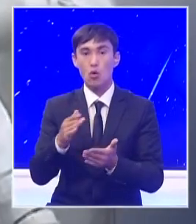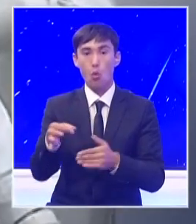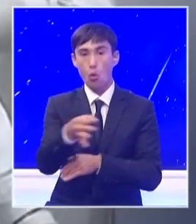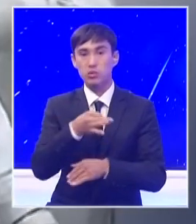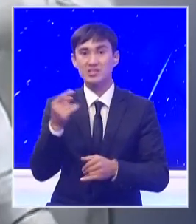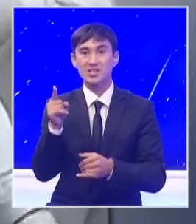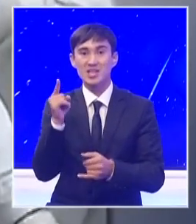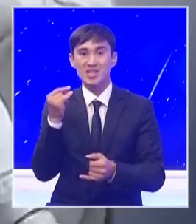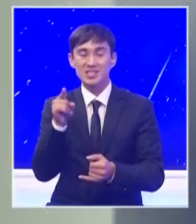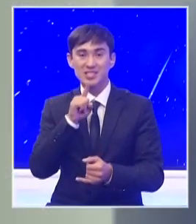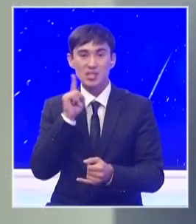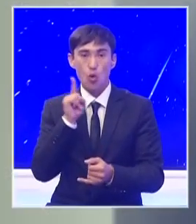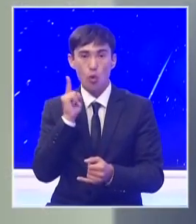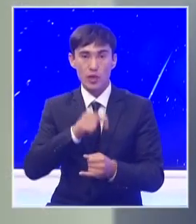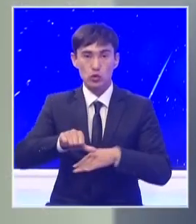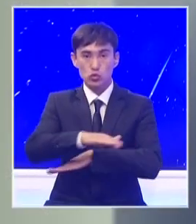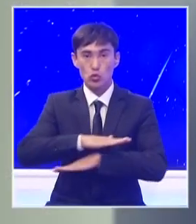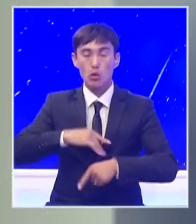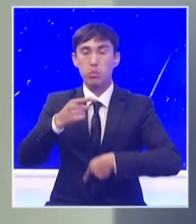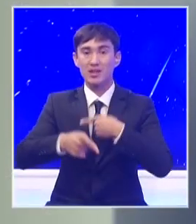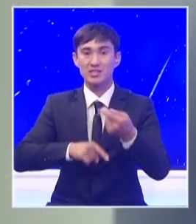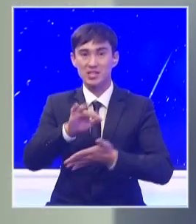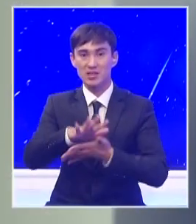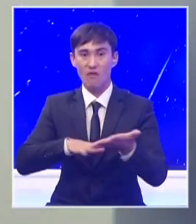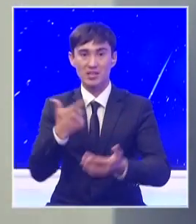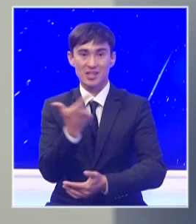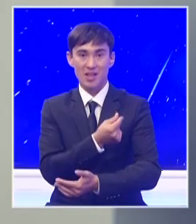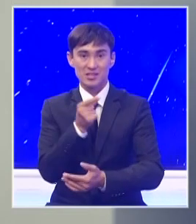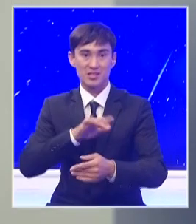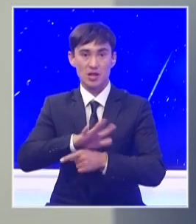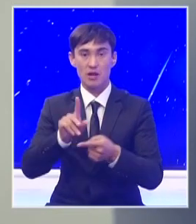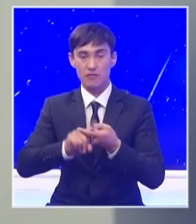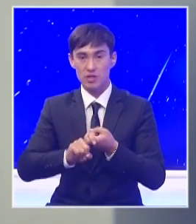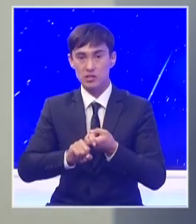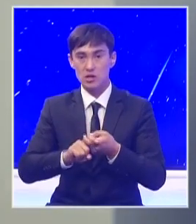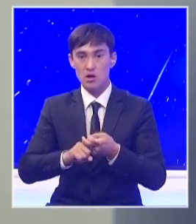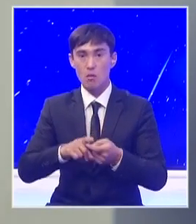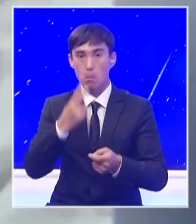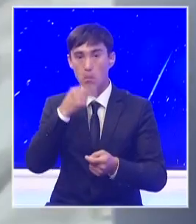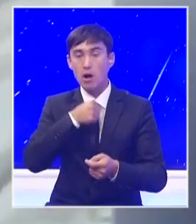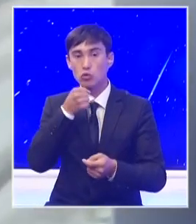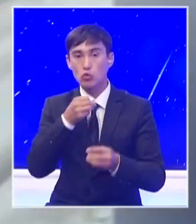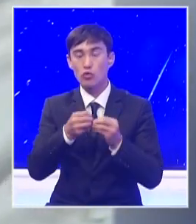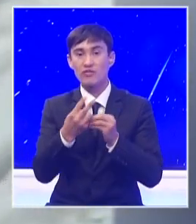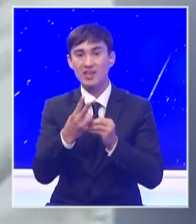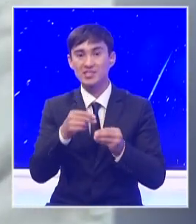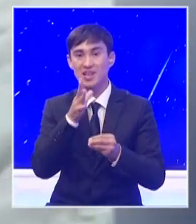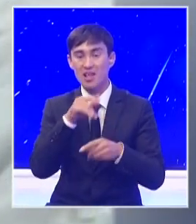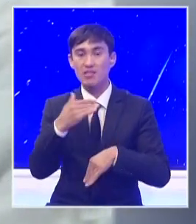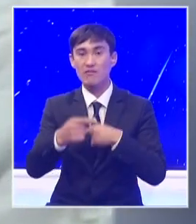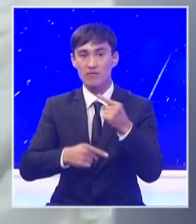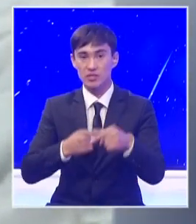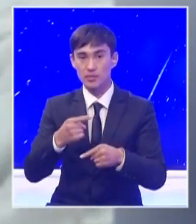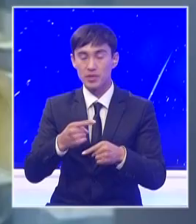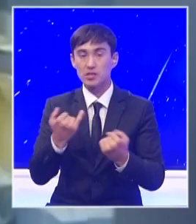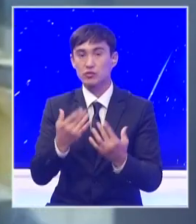зоне. Здесь продолжается вакцинация населения от коронавирусной инфекции, в том числе и подростков от 12 лет. На сегодняшний день в